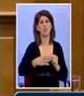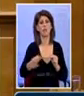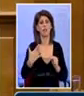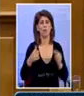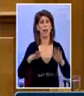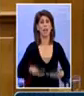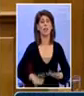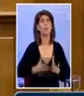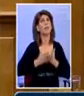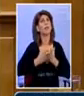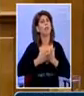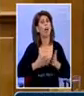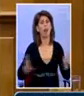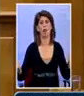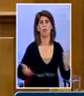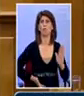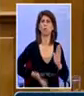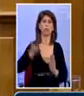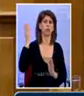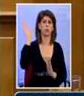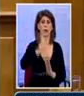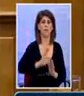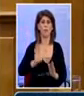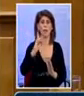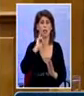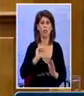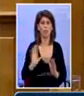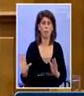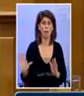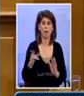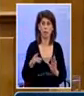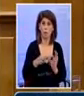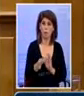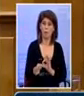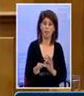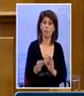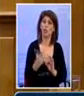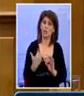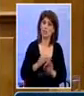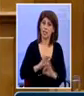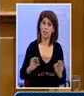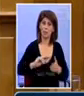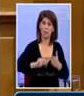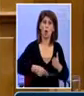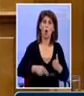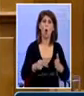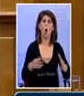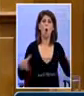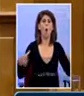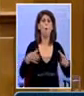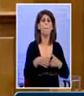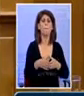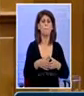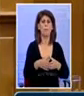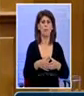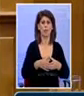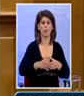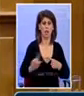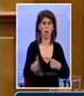ανεργία τεράστια, πρωτοφανή ανεργία για τα ευρωπαϊκά δεδομένα. Το μέτρο που εσείς να ήσταν έτοιμοι να υπογράψετε είναι οι ομαδικές απολύσεις πάνω των